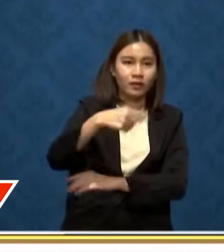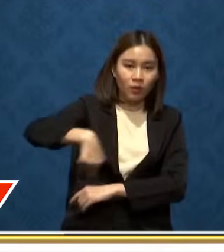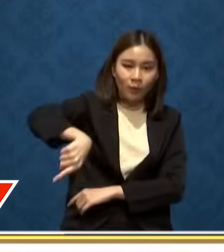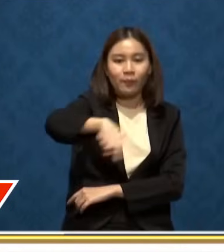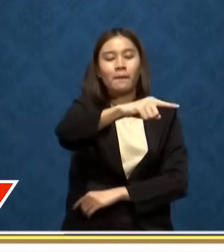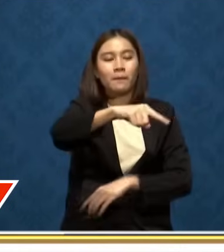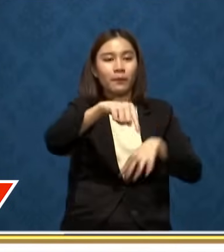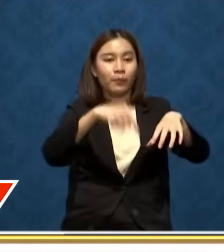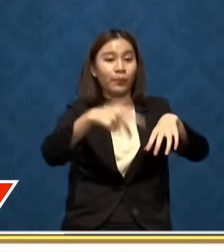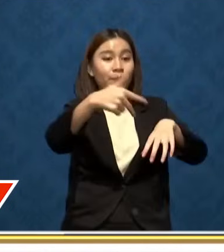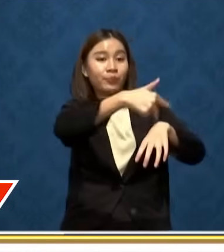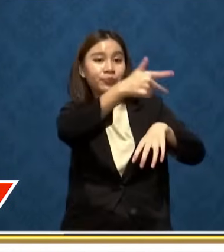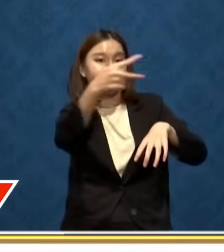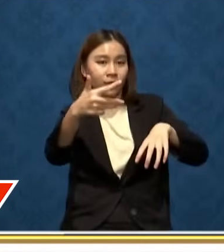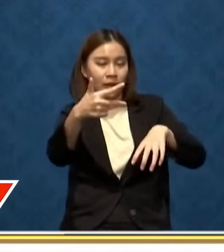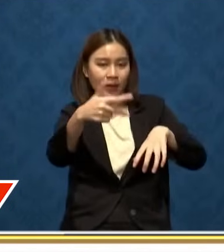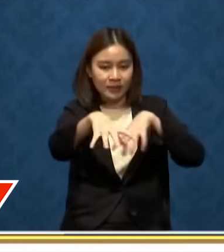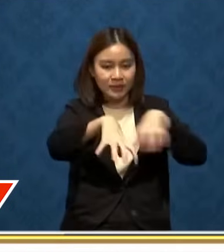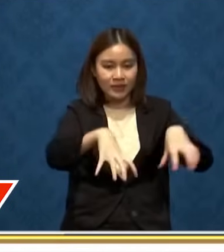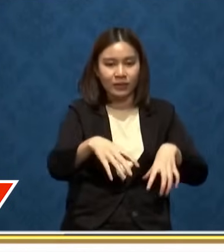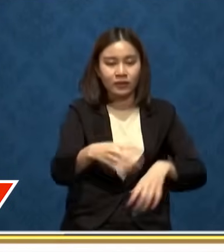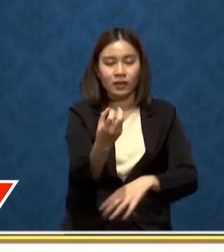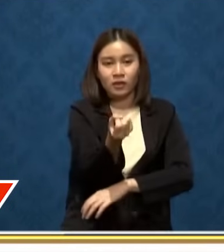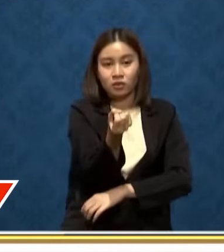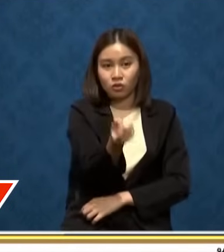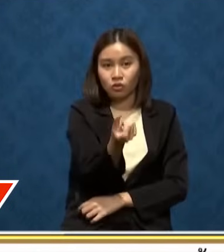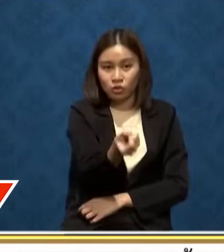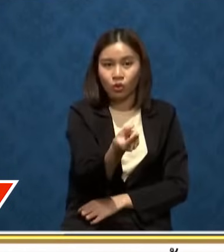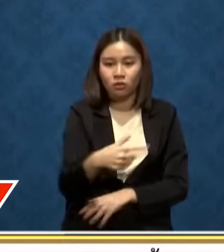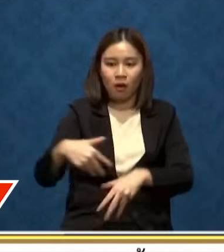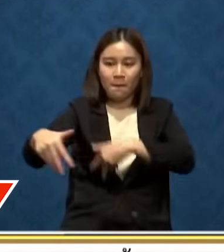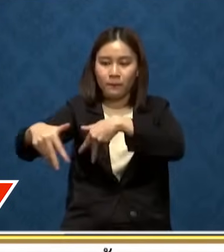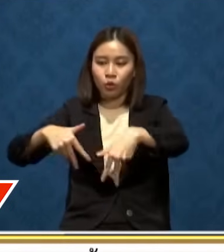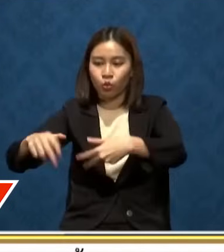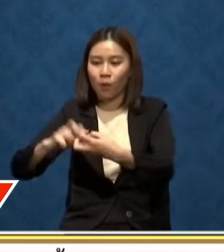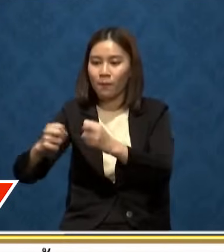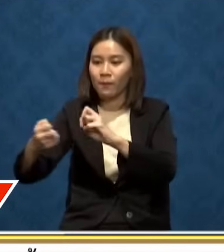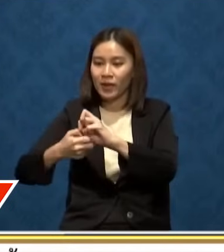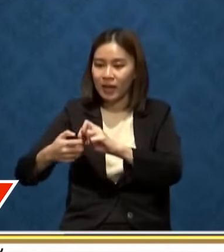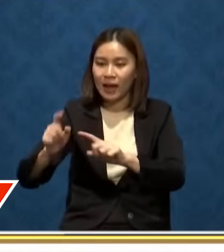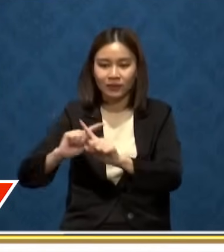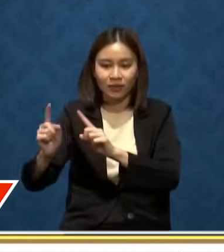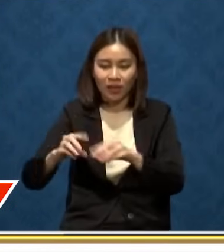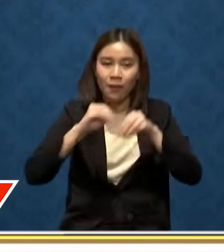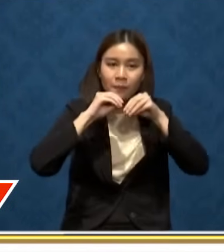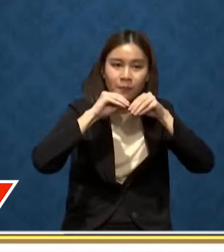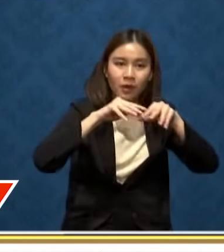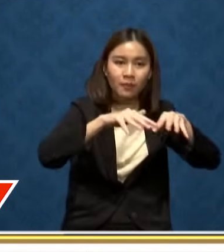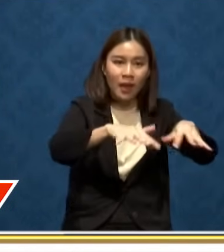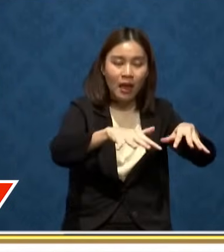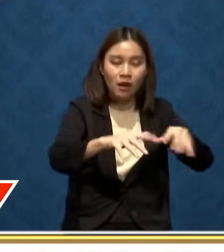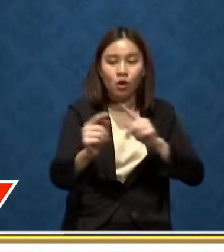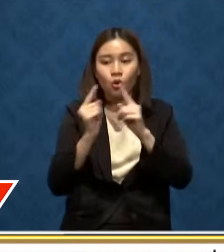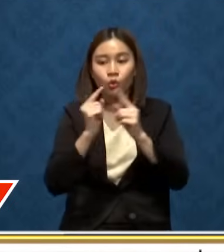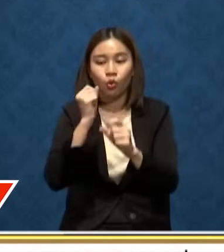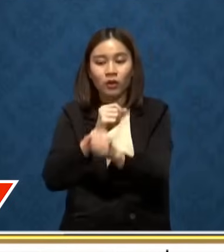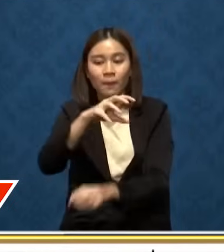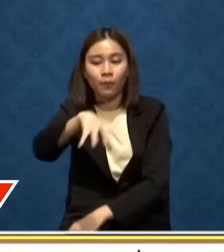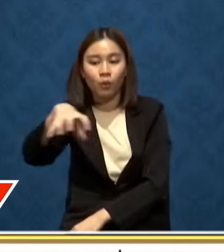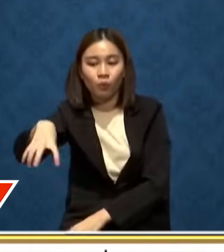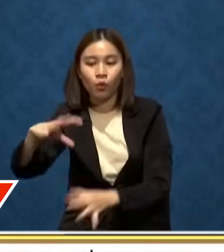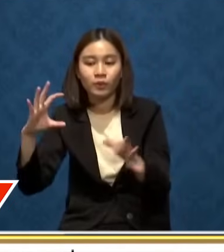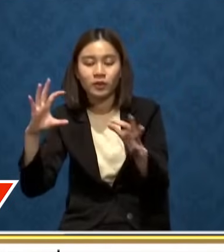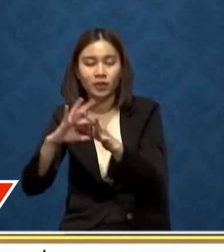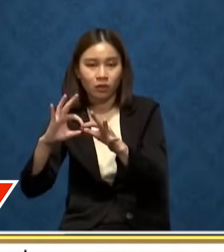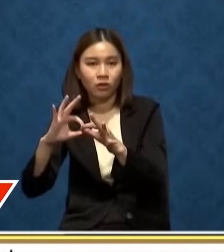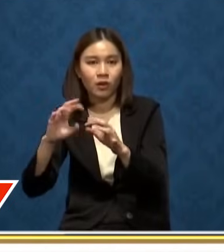านีเพื่อมาจัดรายการสดเอาความทุกข์ของพี่น้องประชาชนมาเผยแพร่ติดต่อหน่วยงานที่เกี่ยว